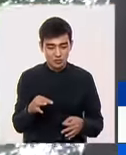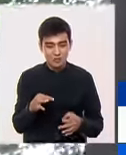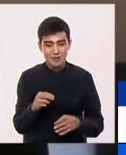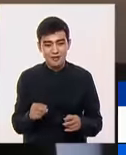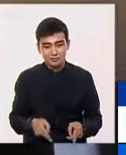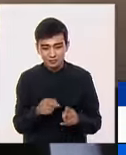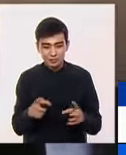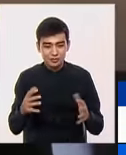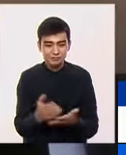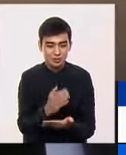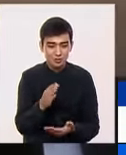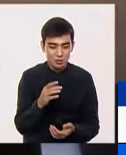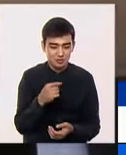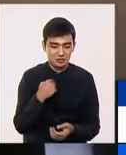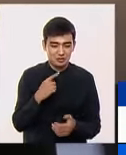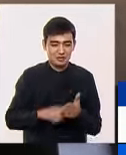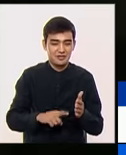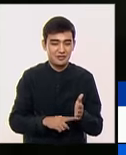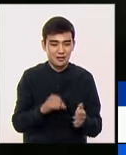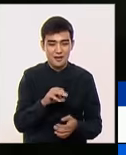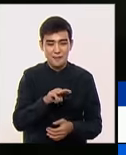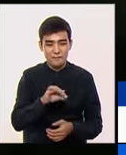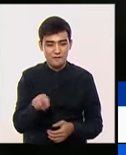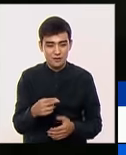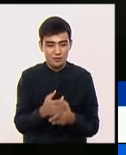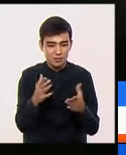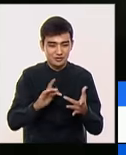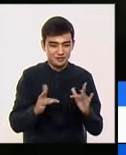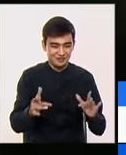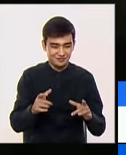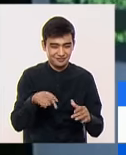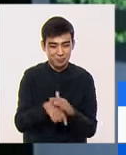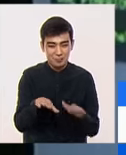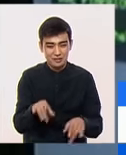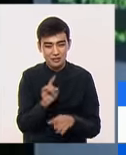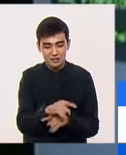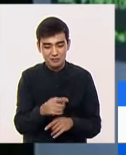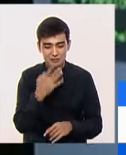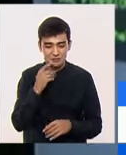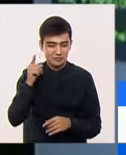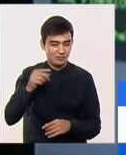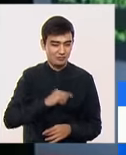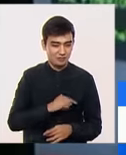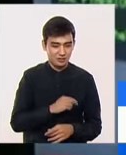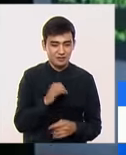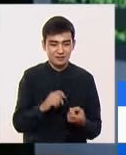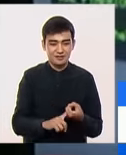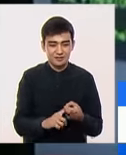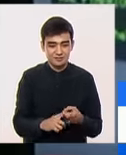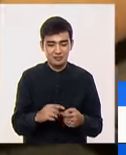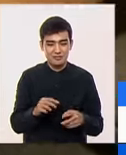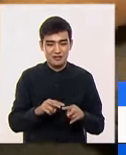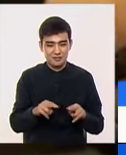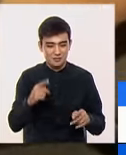преступников найдут не питает по информации мвд большинство интернет-мошенников работают из-за границы и чем совершении становится